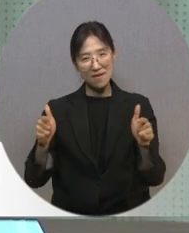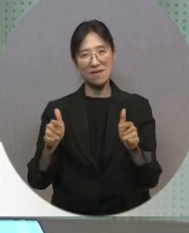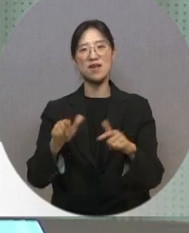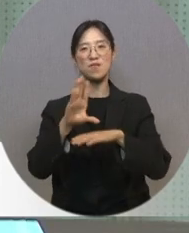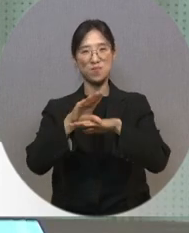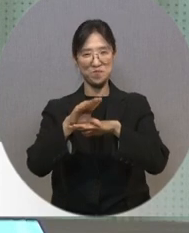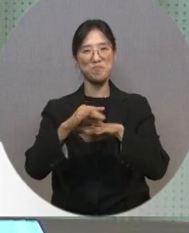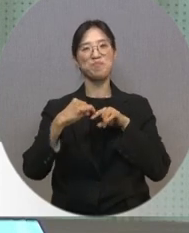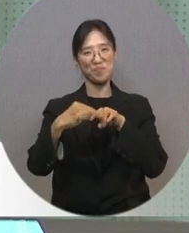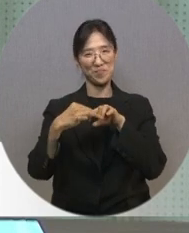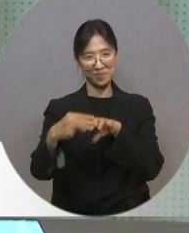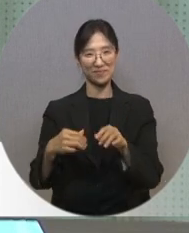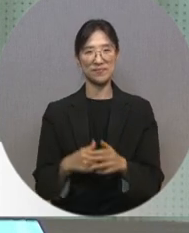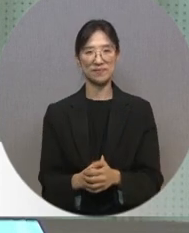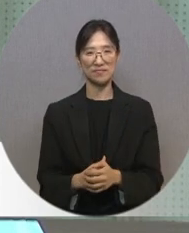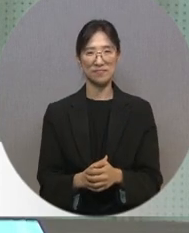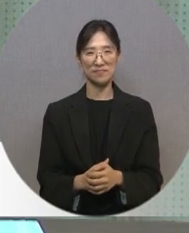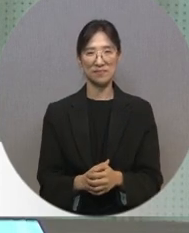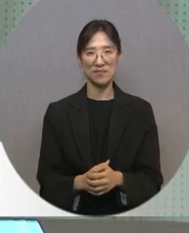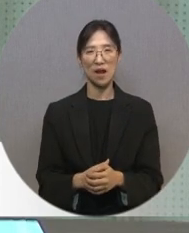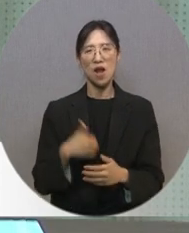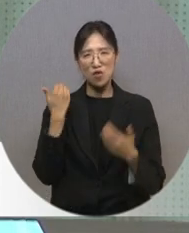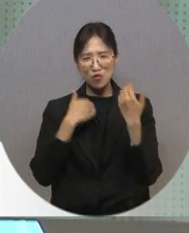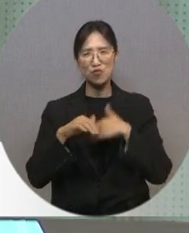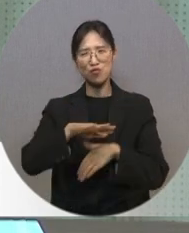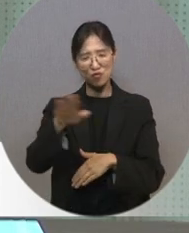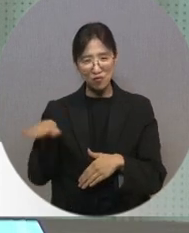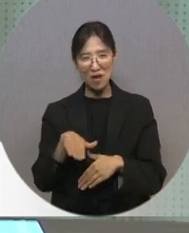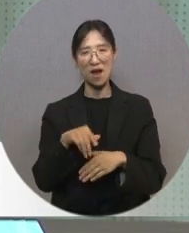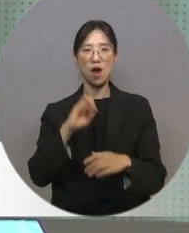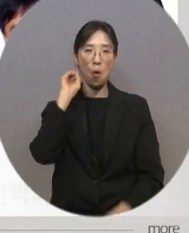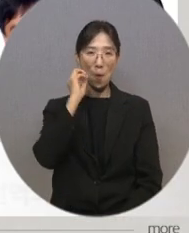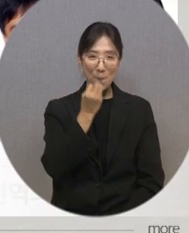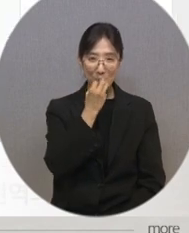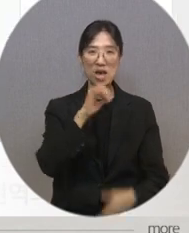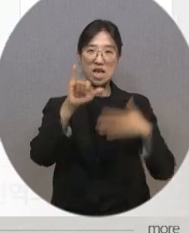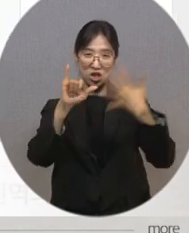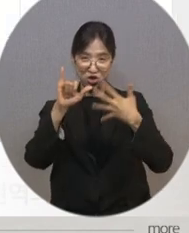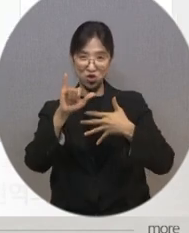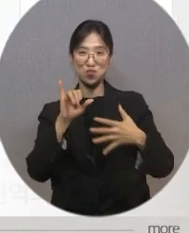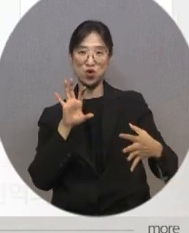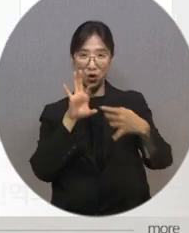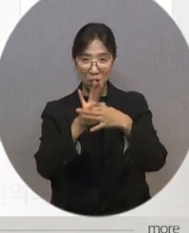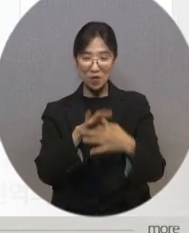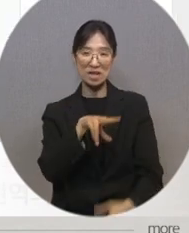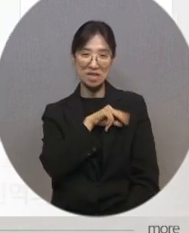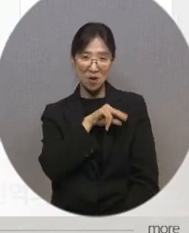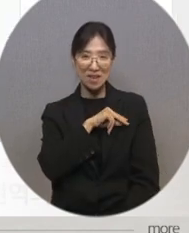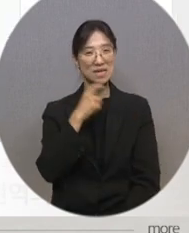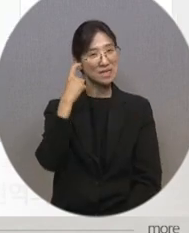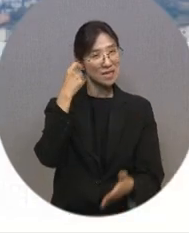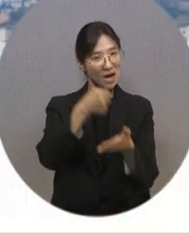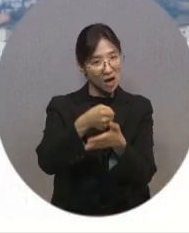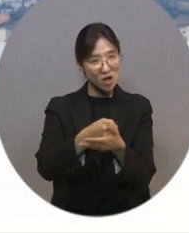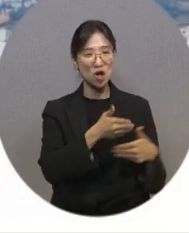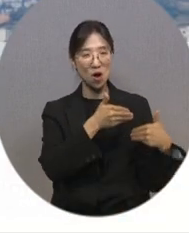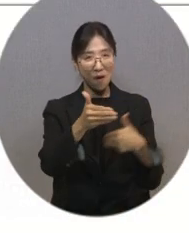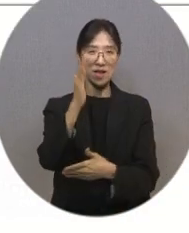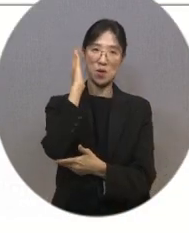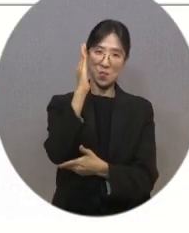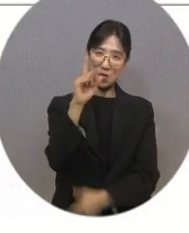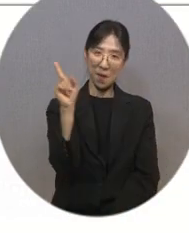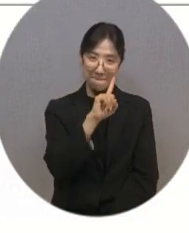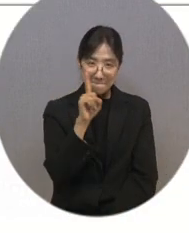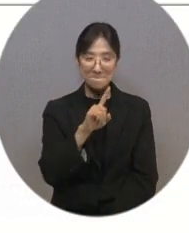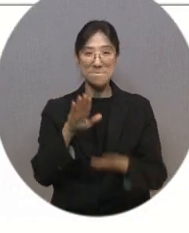송출합니다. 이에 따라 이제 누구나 서구의회 홈페이지와 유튜브를 통해 의원들의 의사결정 과정과 발언을